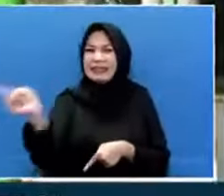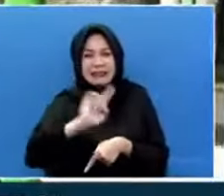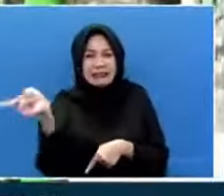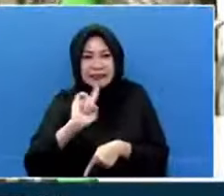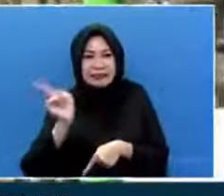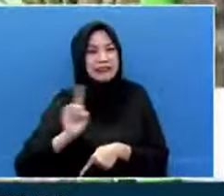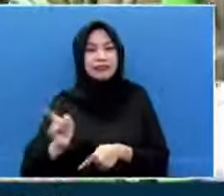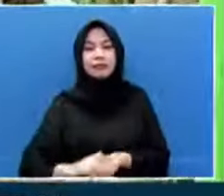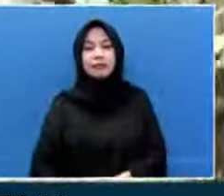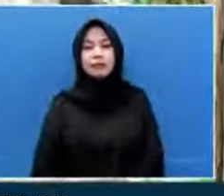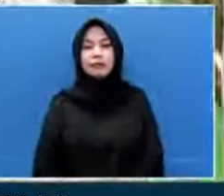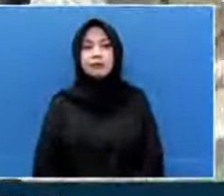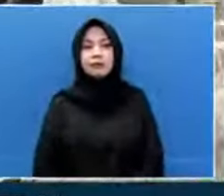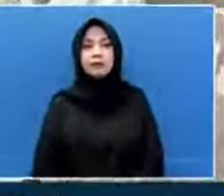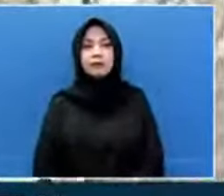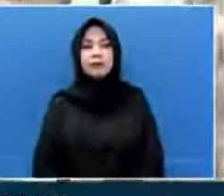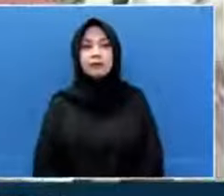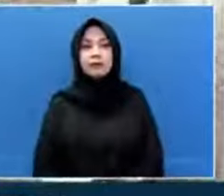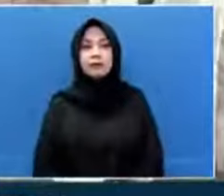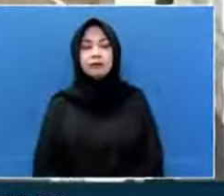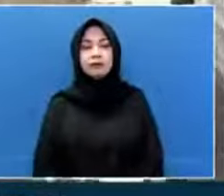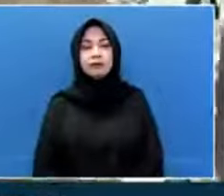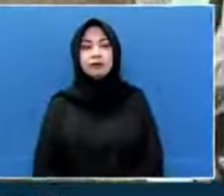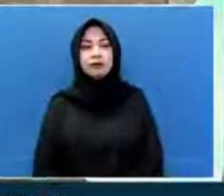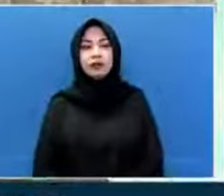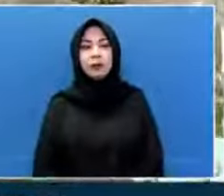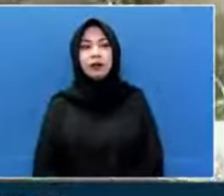bisa membahayakan keselamatan